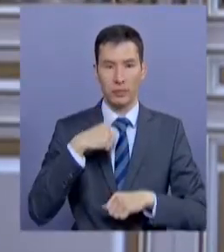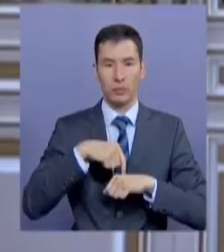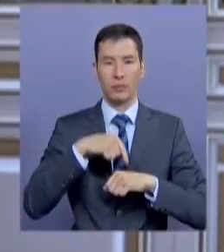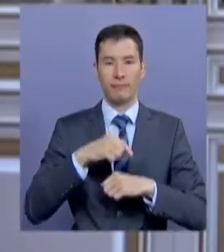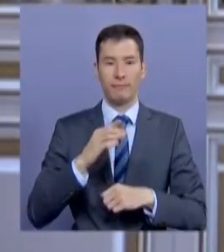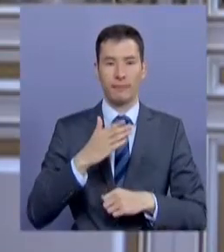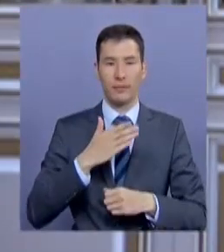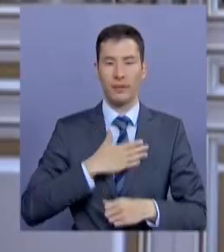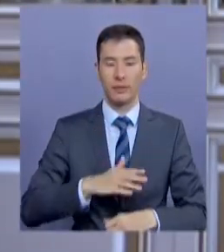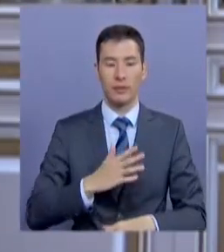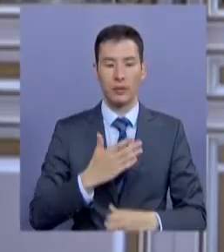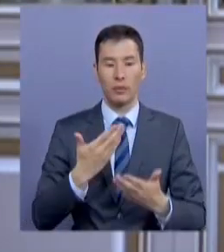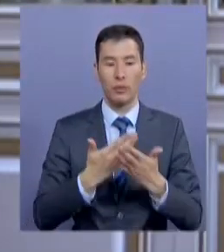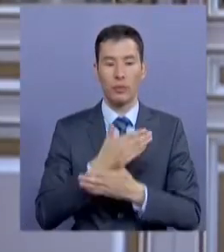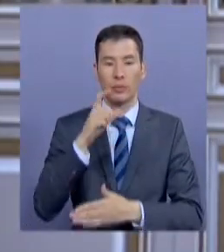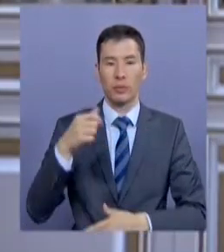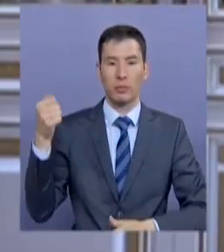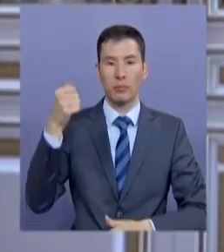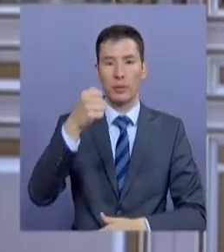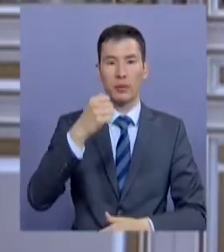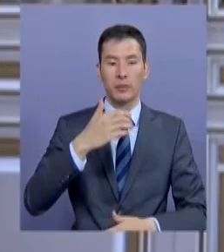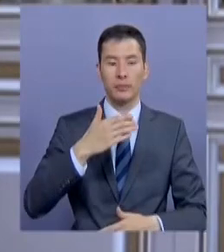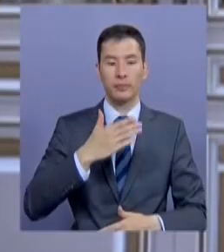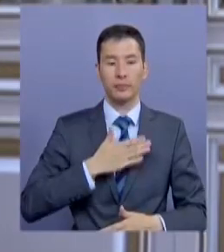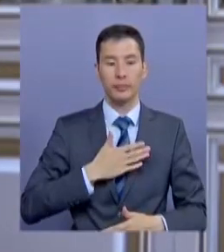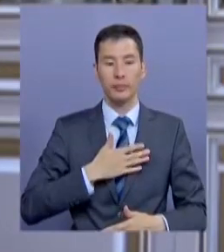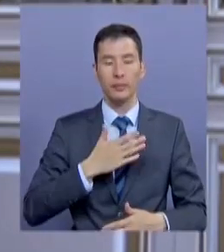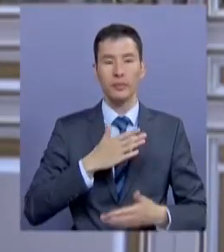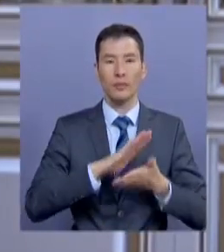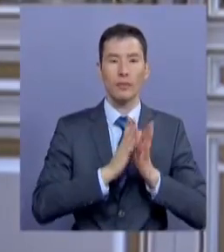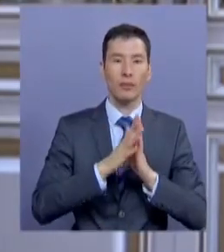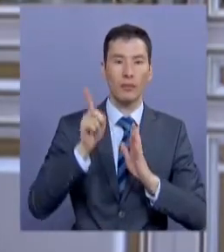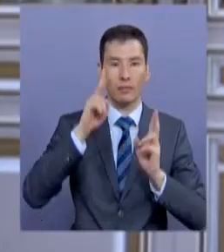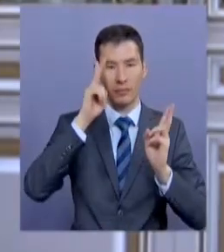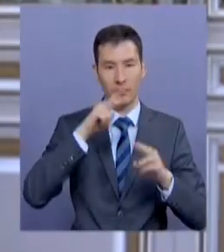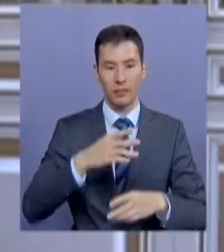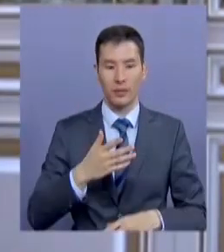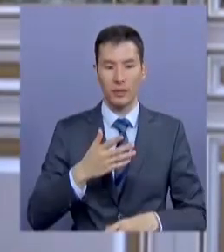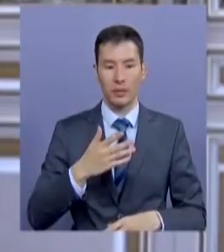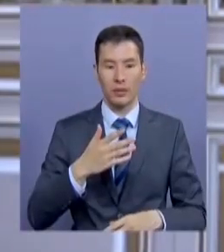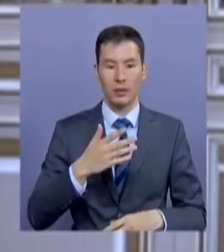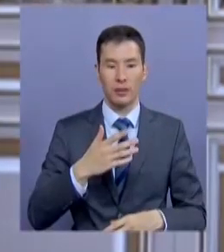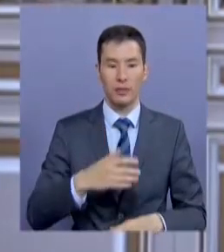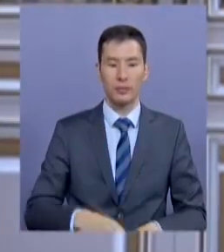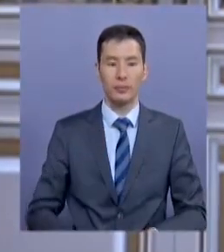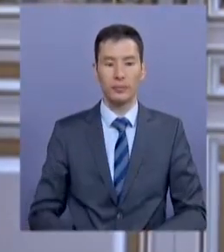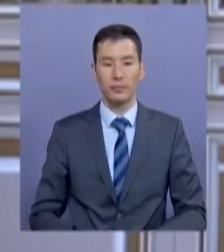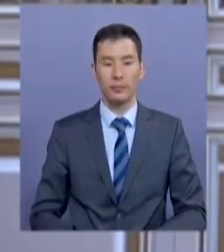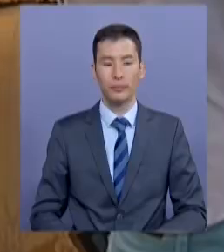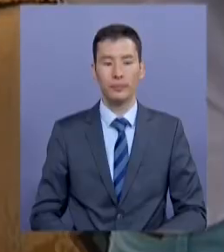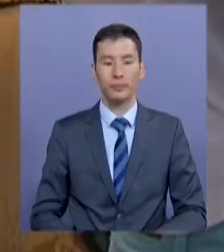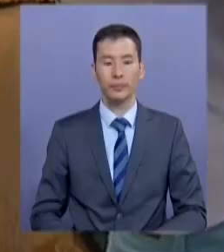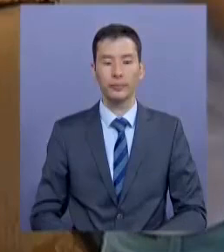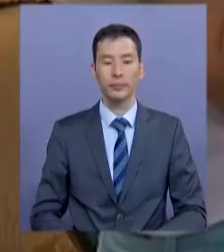Ал жаңадан келген адам біздің кухняны, біздің нені ол білмейді. Біздің 30 операны жатқа білмейді біздің басшымыз